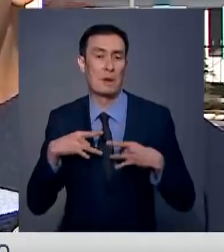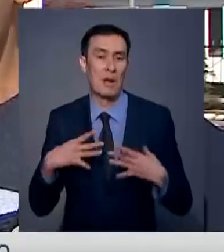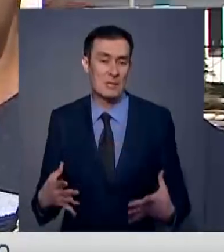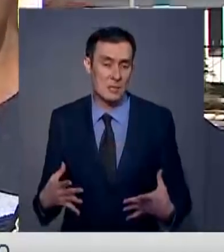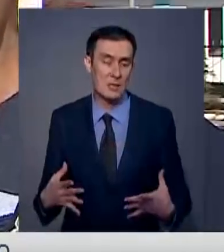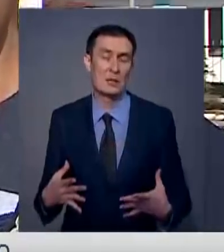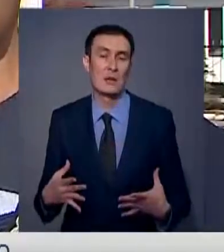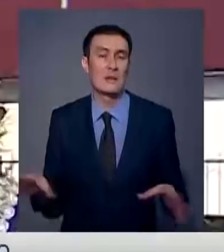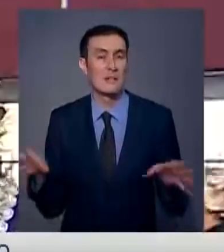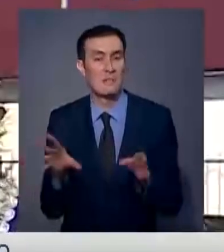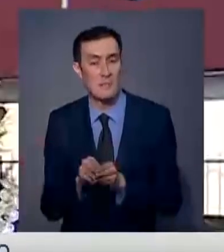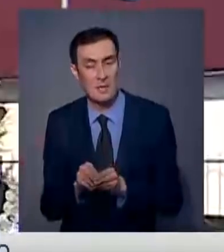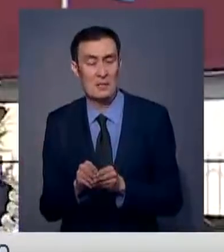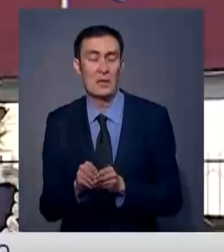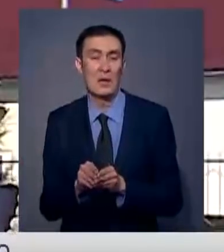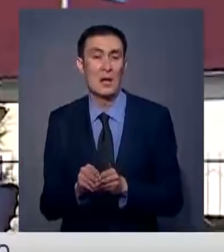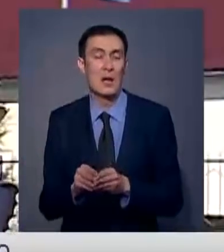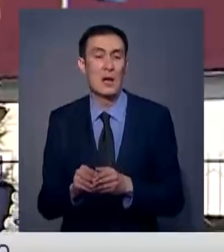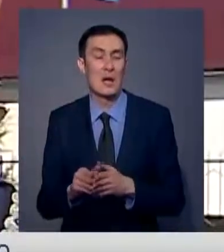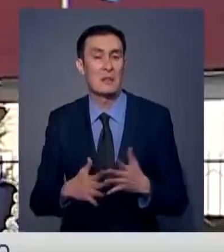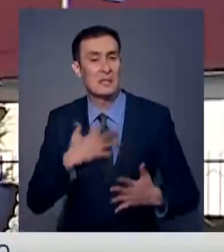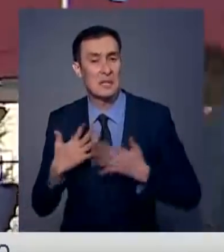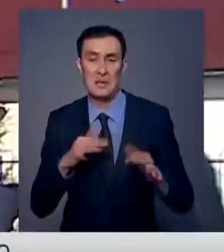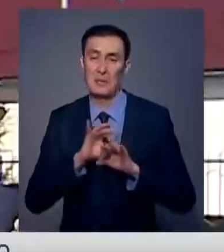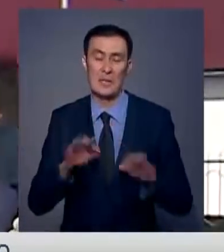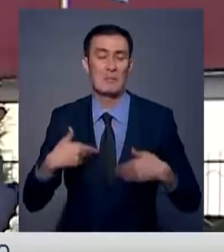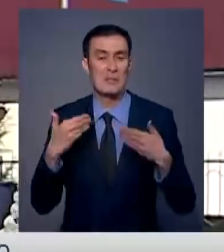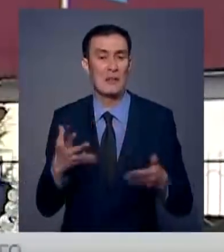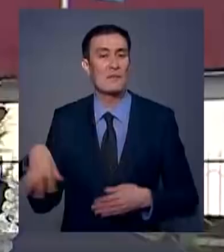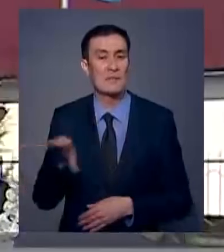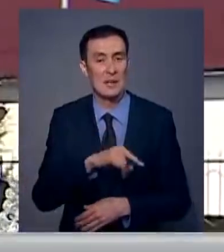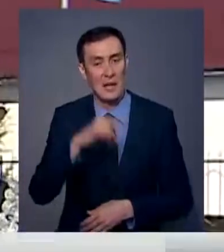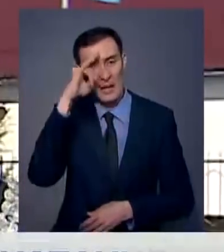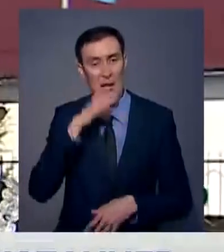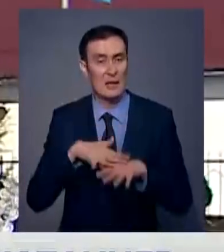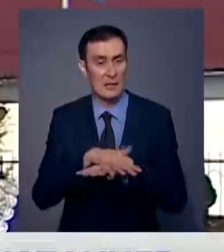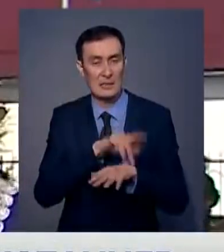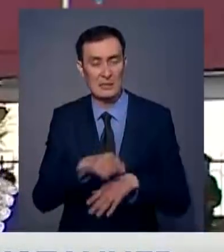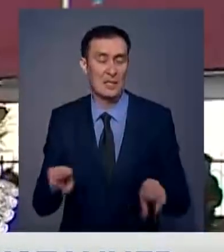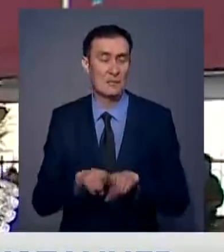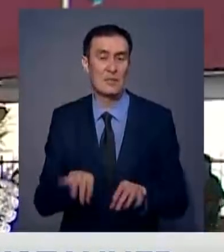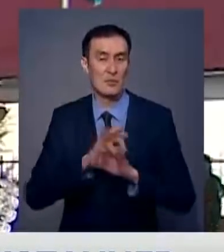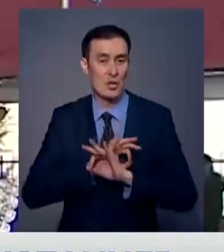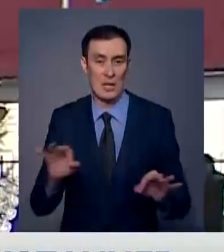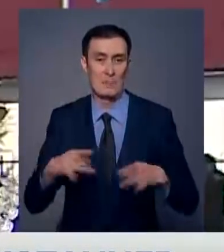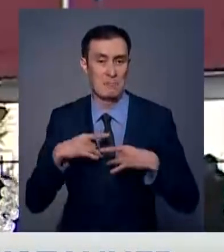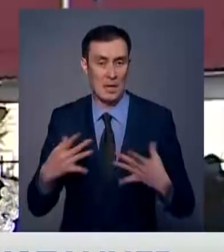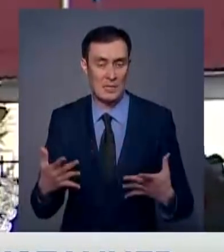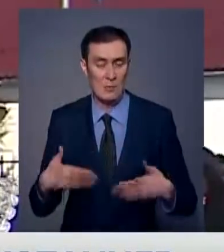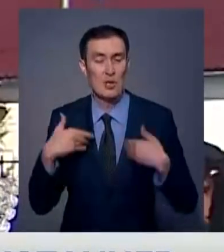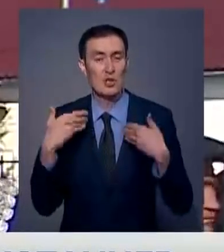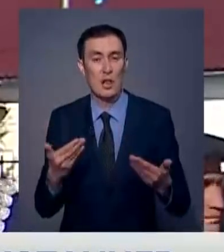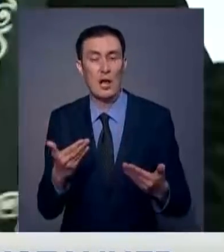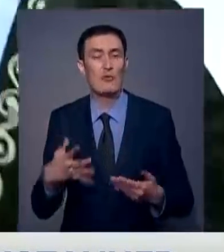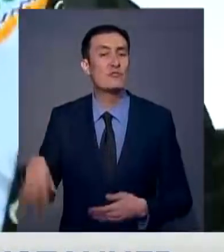отмечаем совместно. Настроение прекрасное. Поздравляю всех казахстанцев с таким замечательным праздником. Желаю